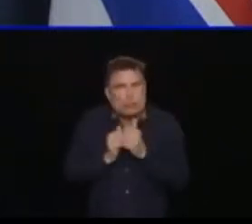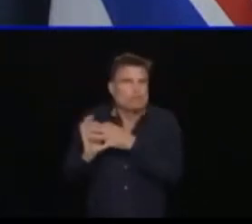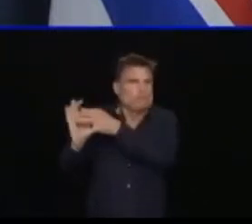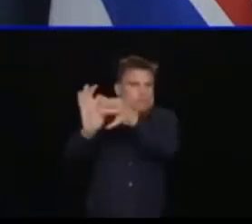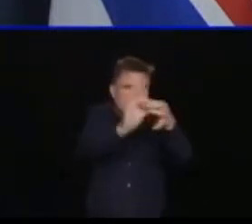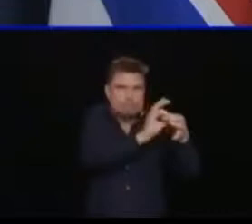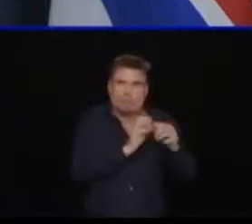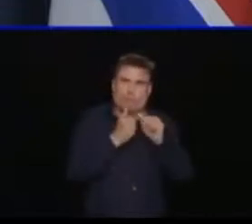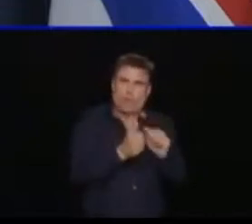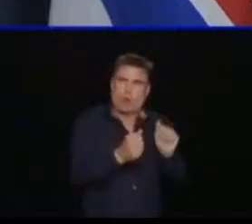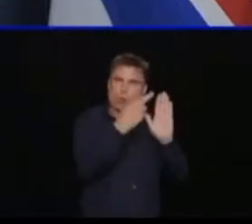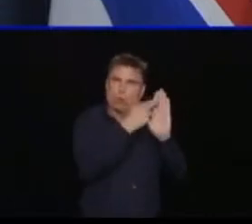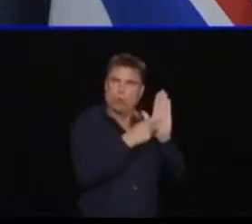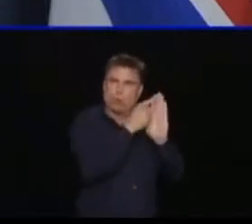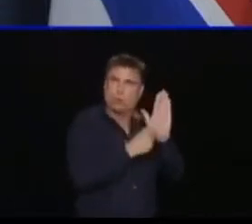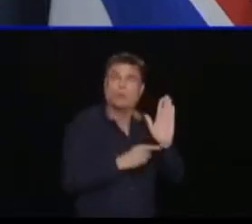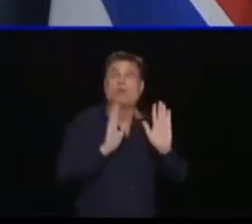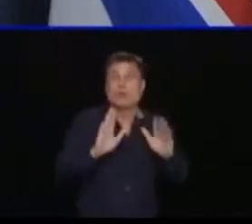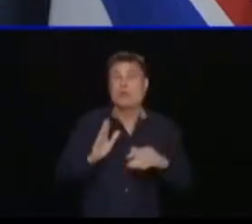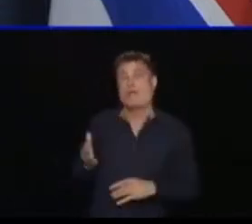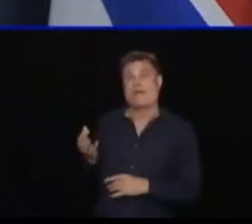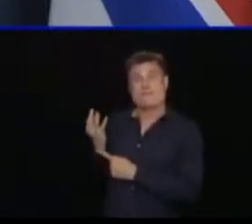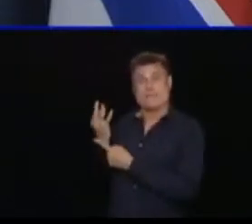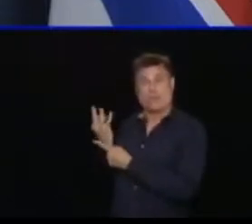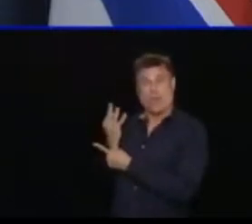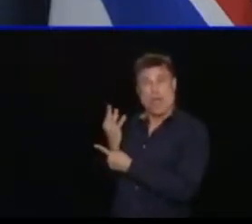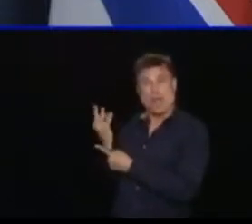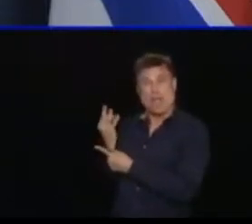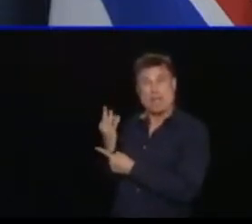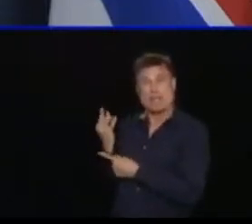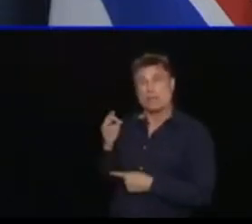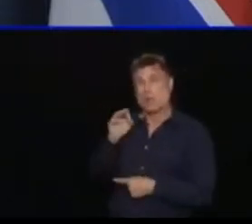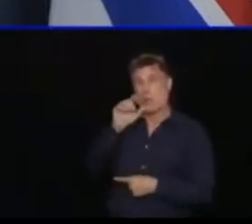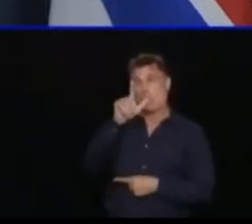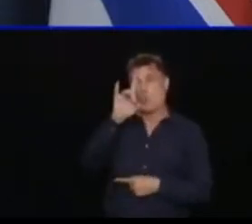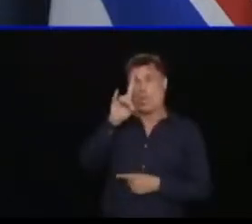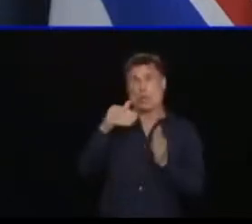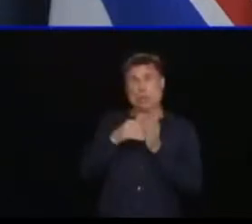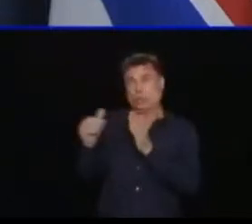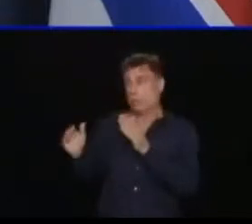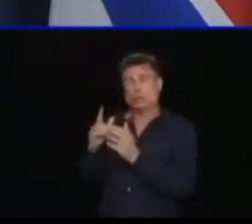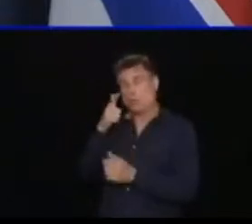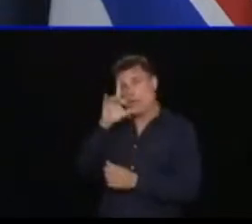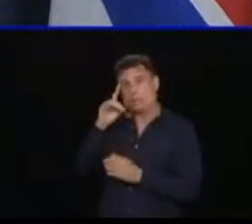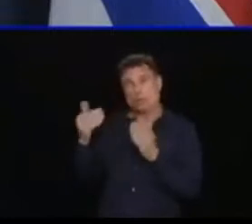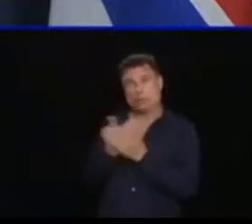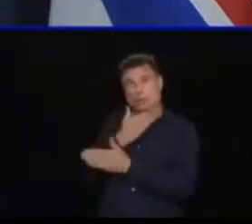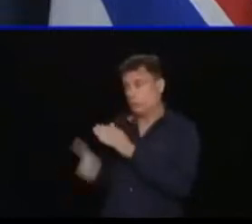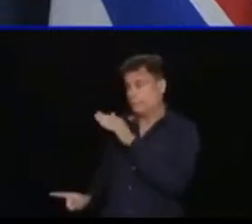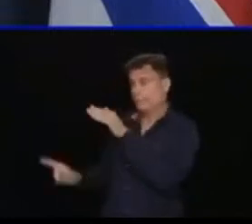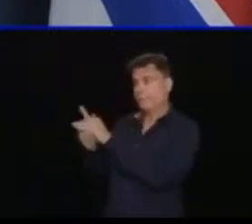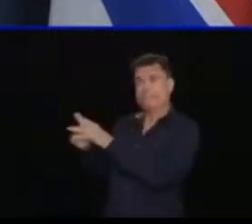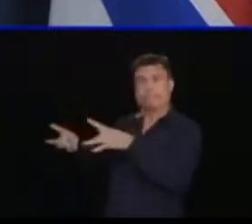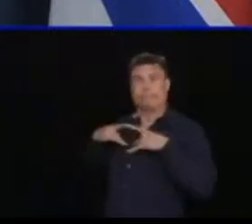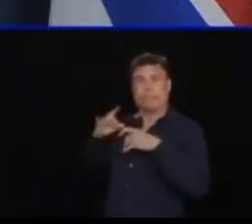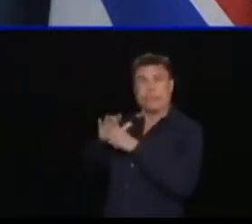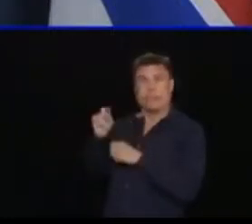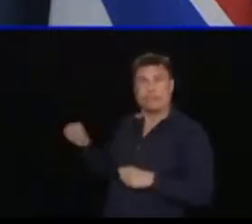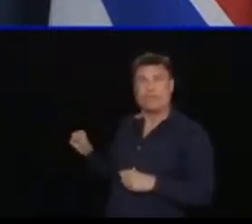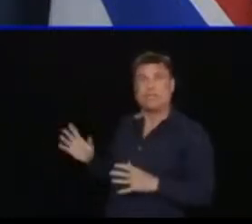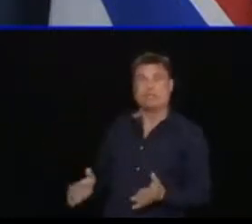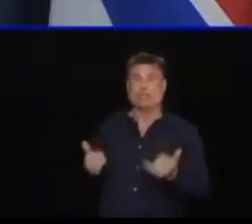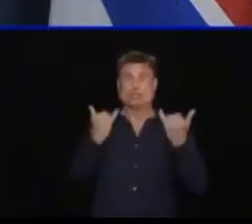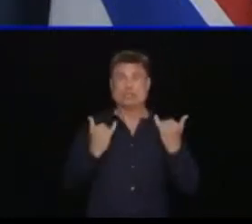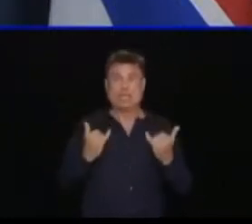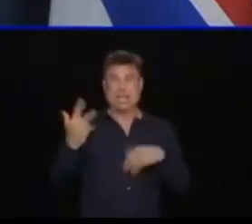那么礼拜五我们给大家汇报了28个新增案例，那么今天呢又是51个是增加的，所